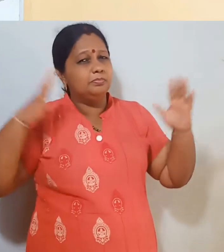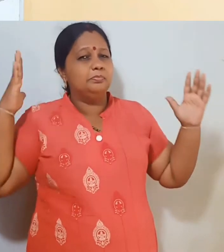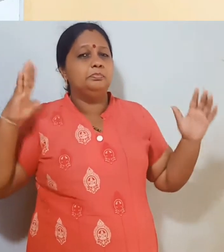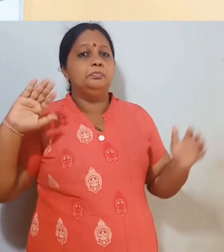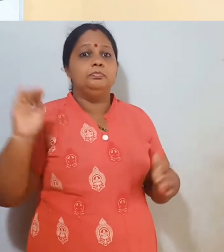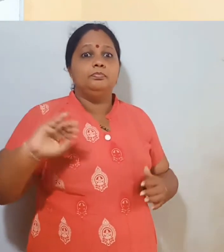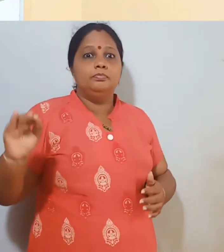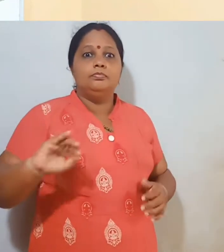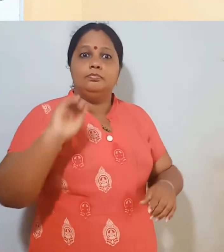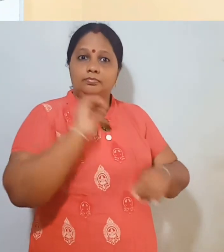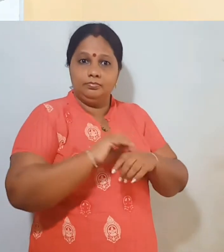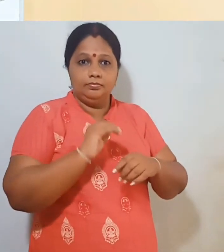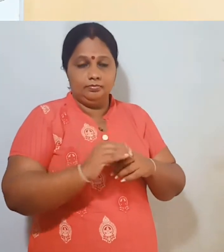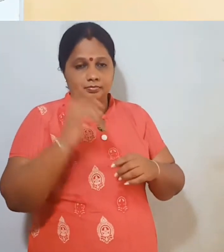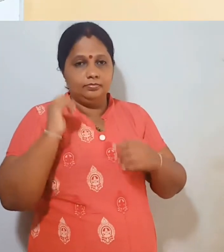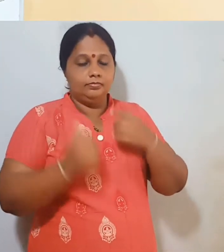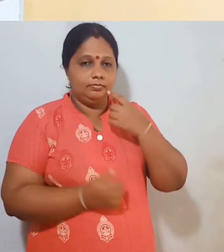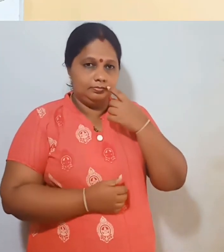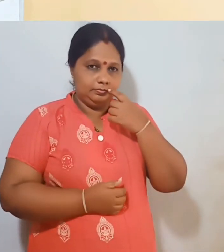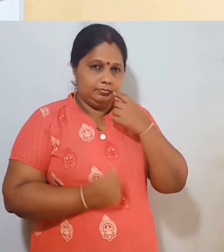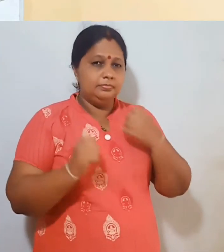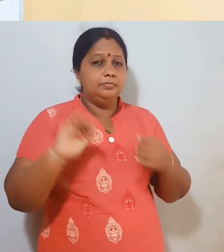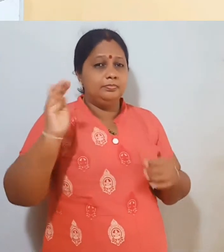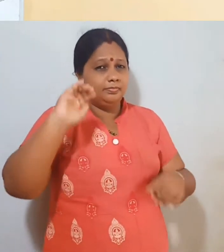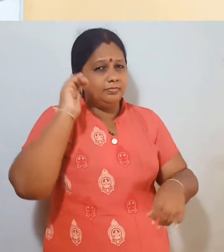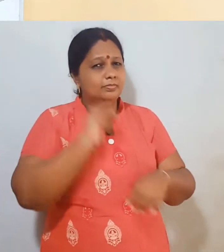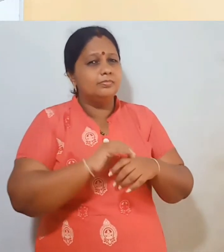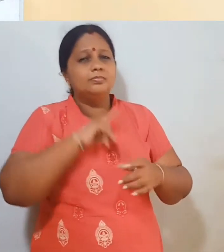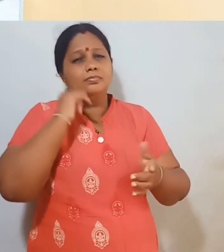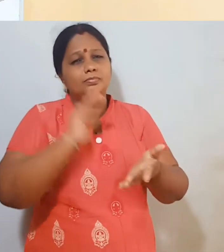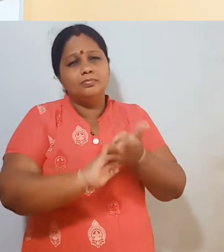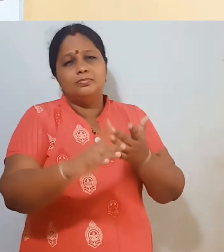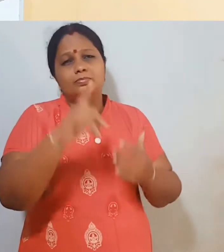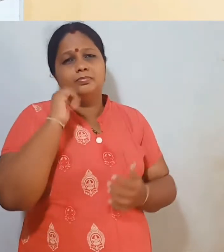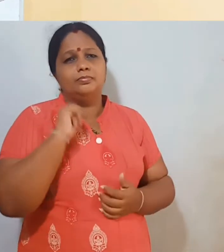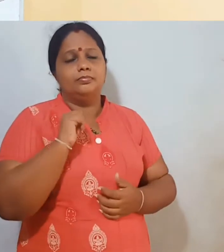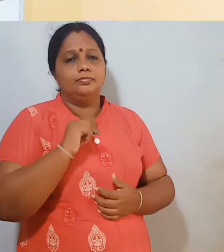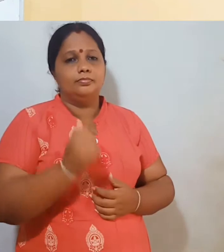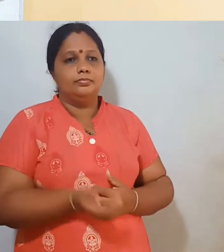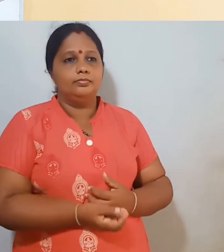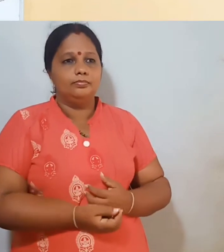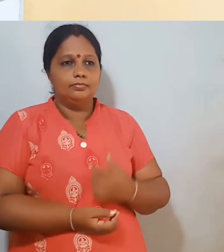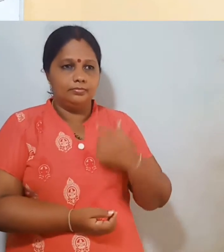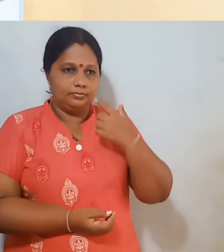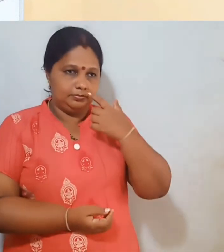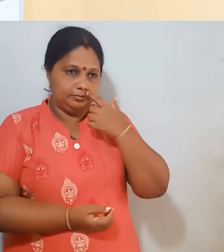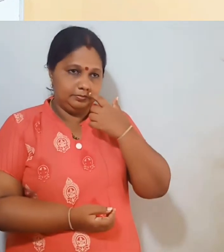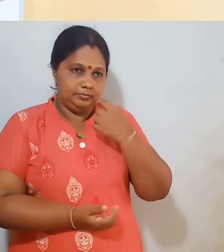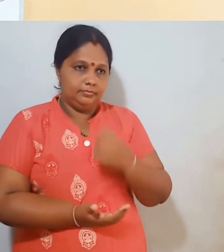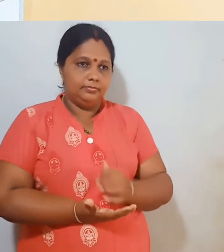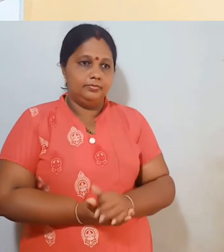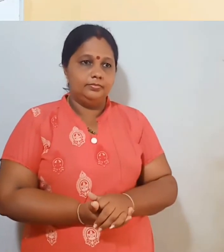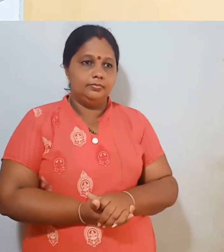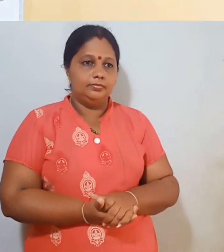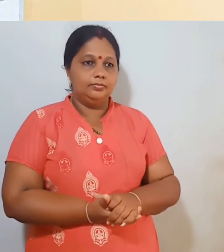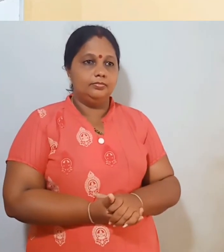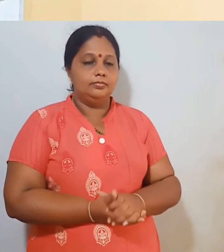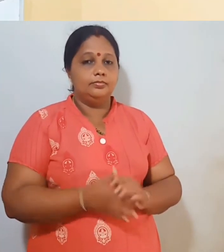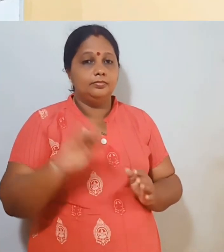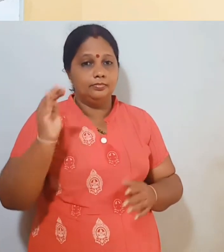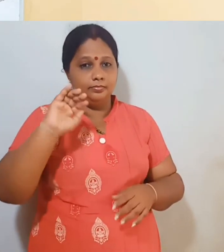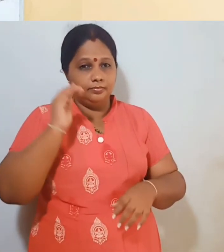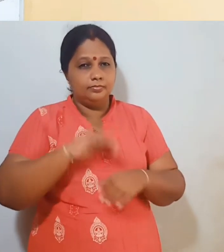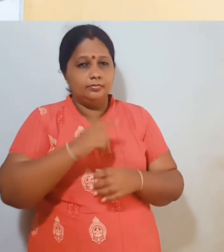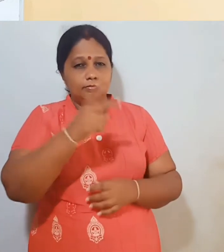கடி. ரைட்? பாம்பு கடிக்கு என்ன முதலுதவி? பாம்பு கடியில நீங்க ஒரு சில விஷயங்களை விளங்கிக் கொள்ளணும்.